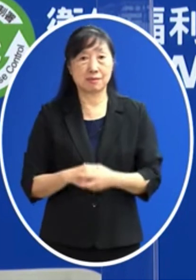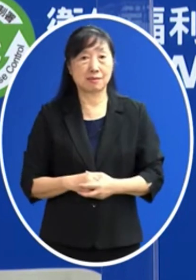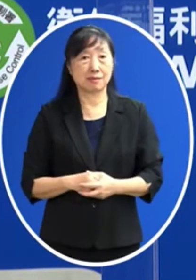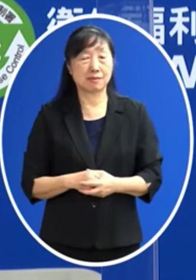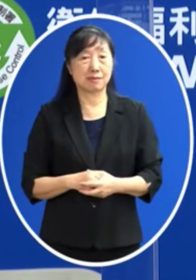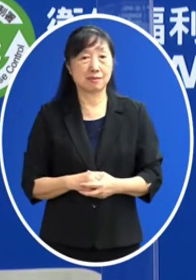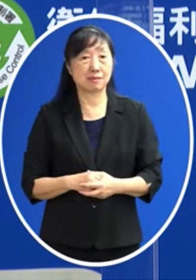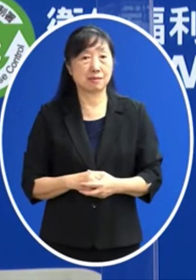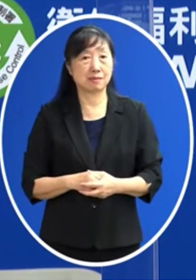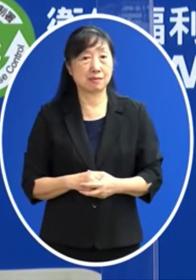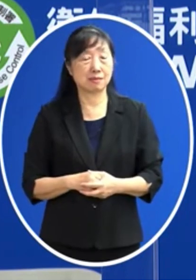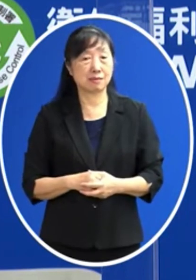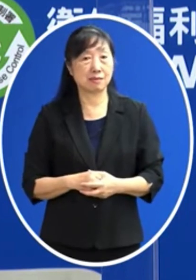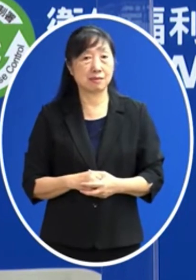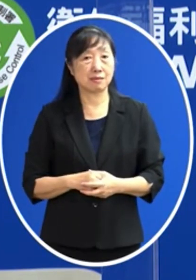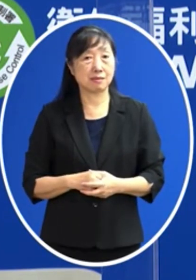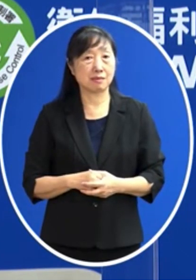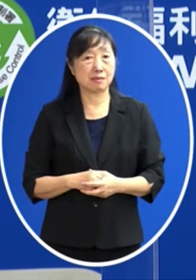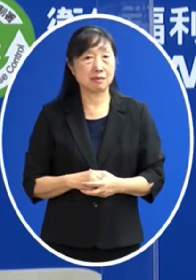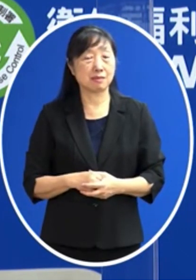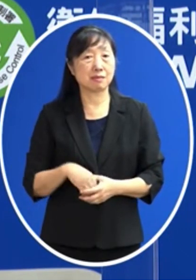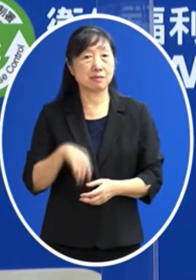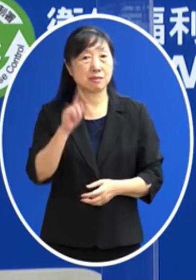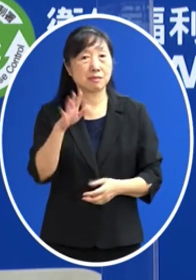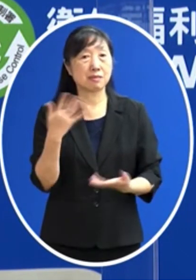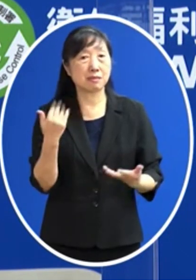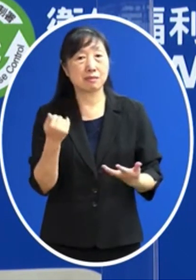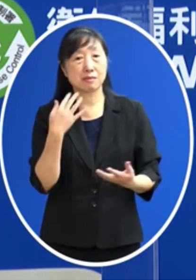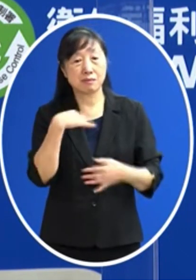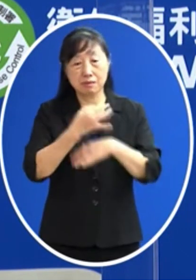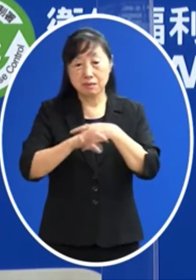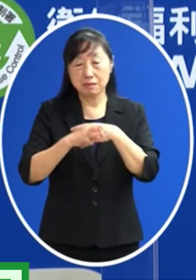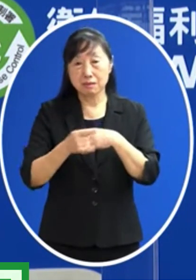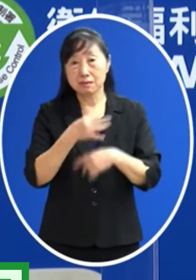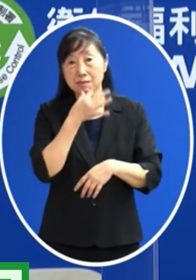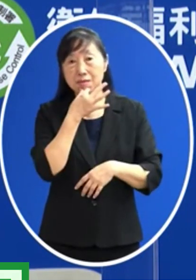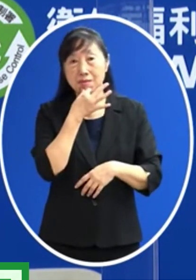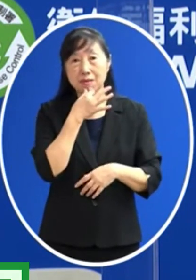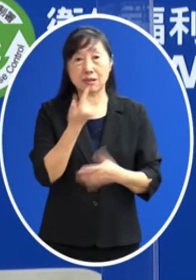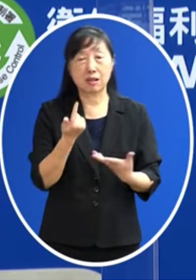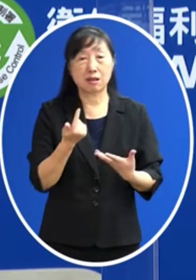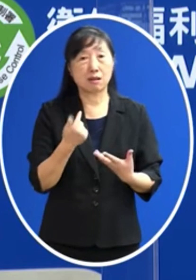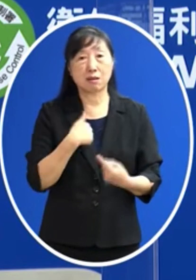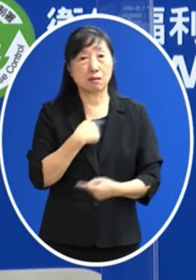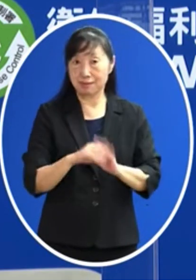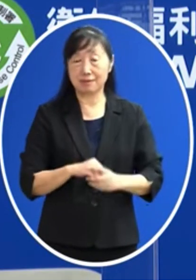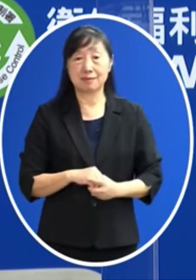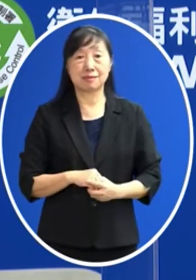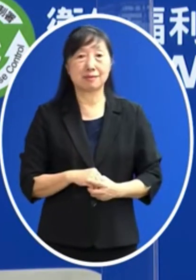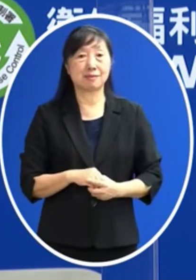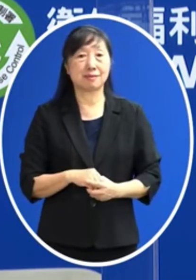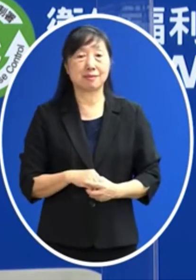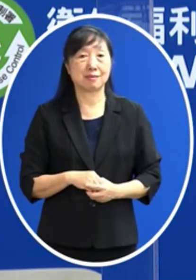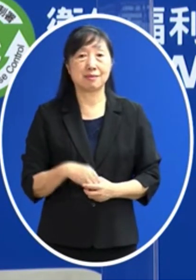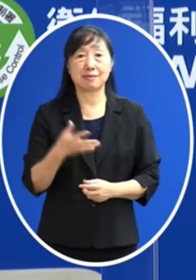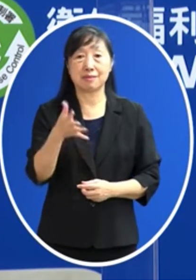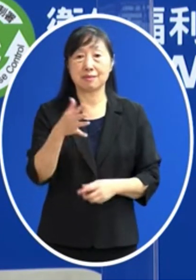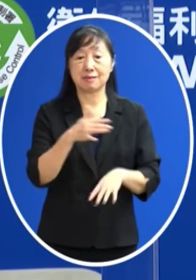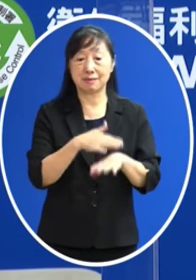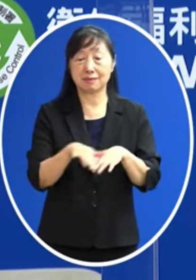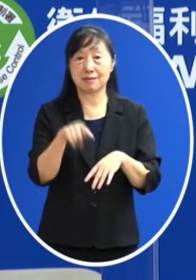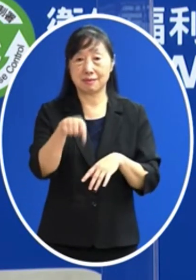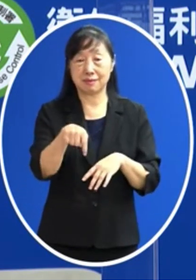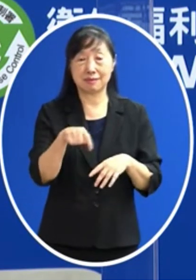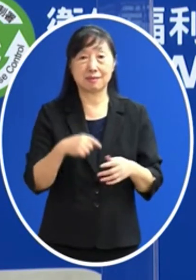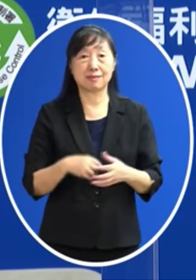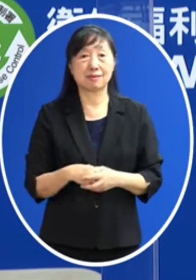题，有报就说我说什么有通报疏漏或什么的哈，我没有讲过这样的话。之所以会需要再